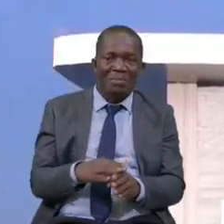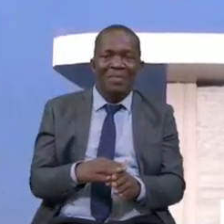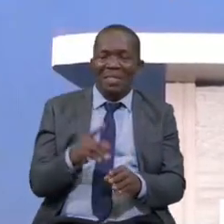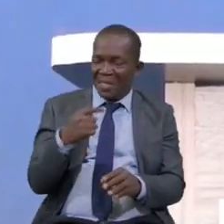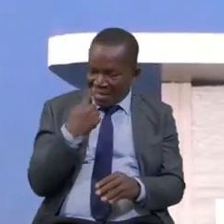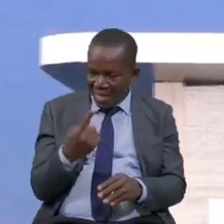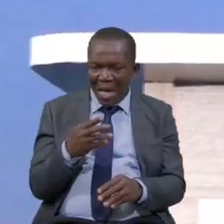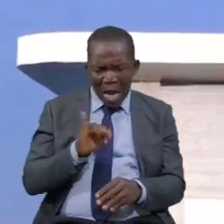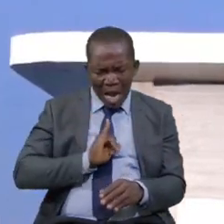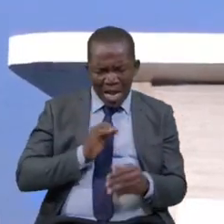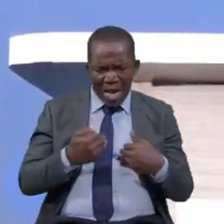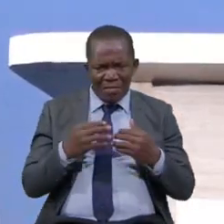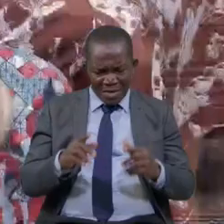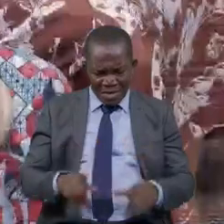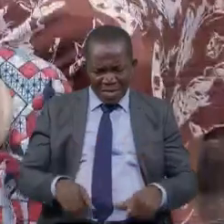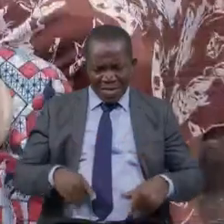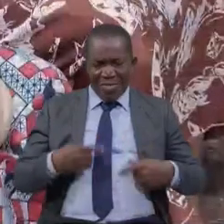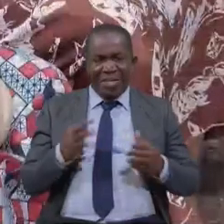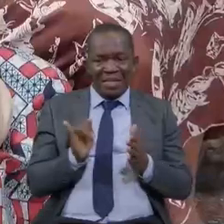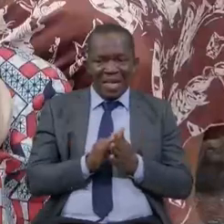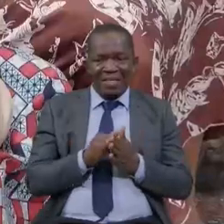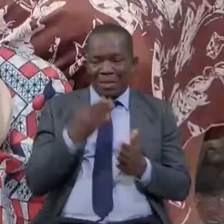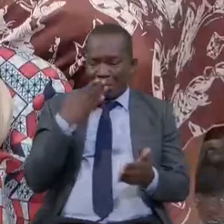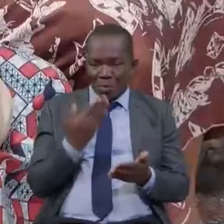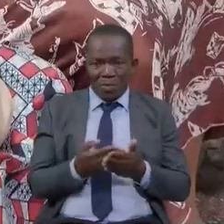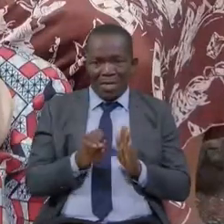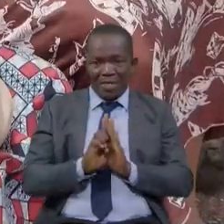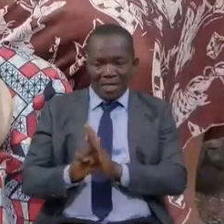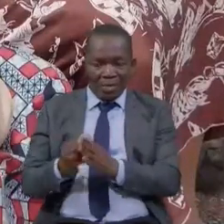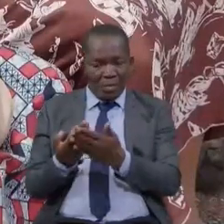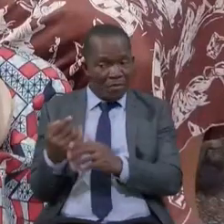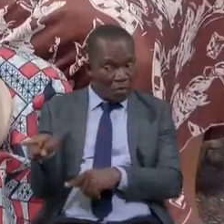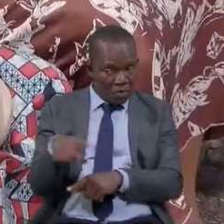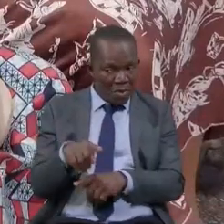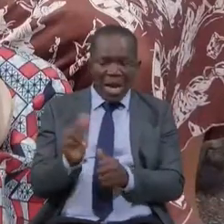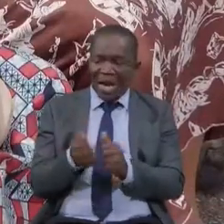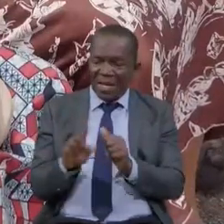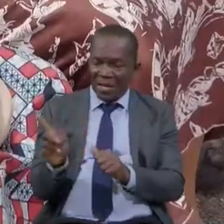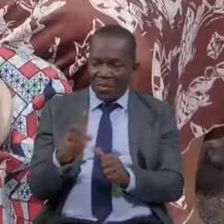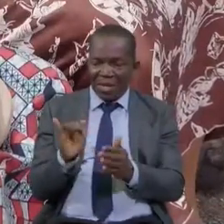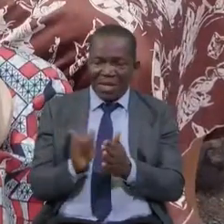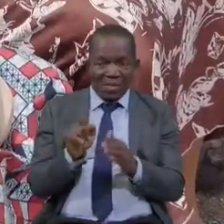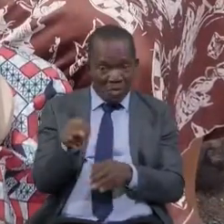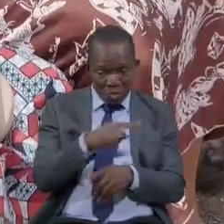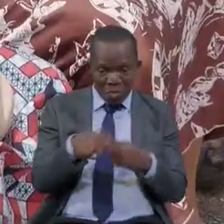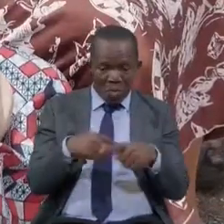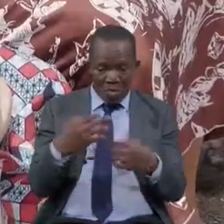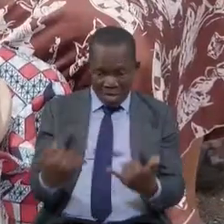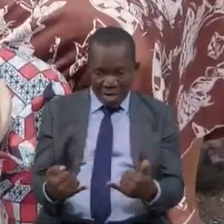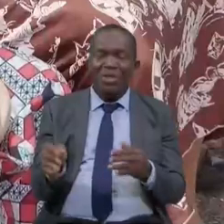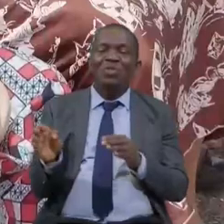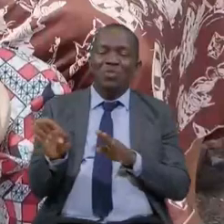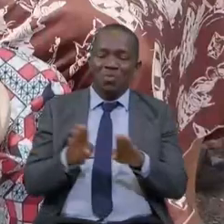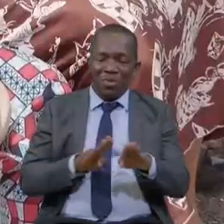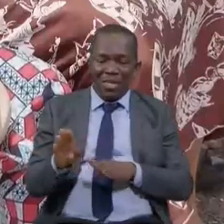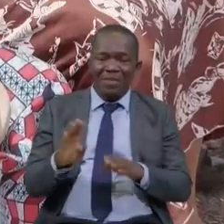Et voici maintenant, vous devez aller. Partout où vous allez, vous devez faire ce que je fais. Et ce que je pouvais faire, ce